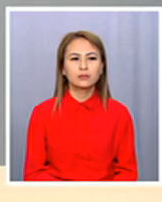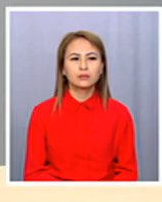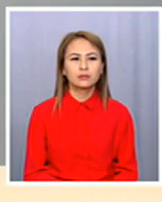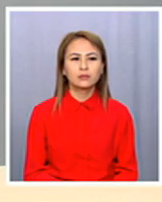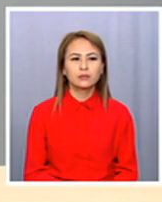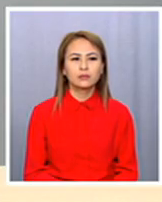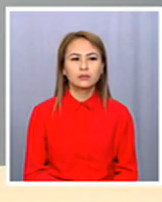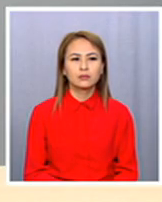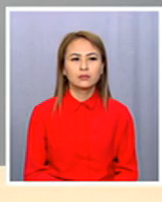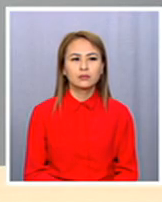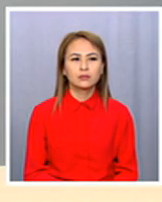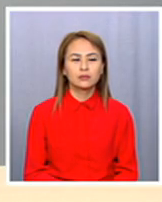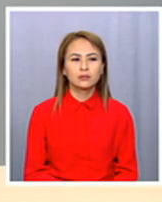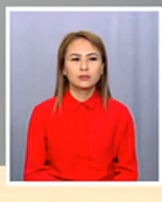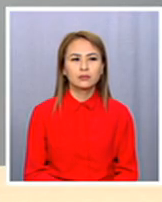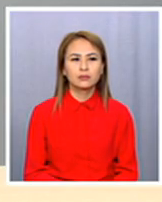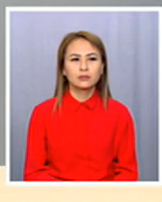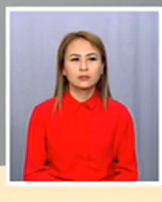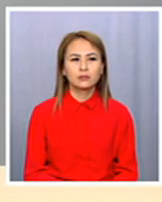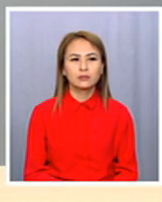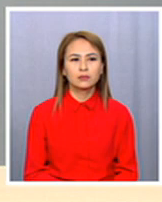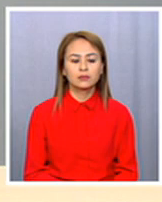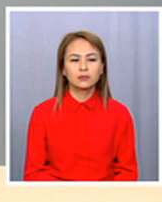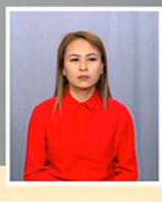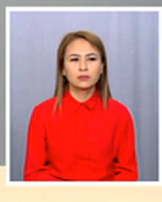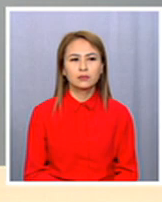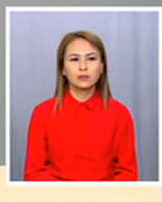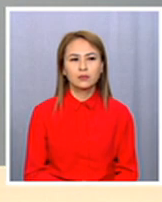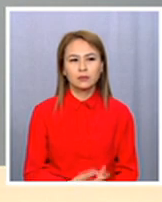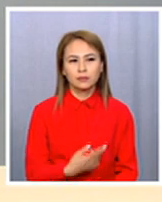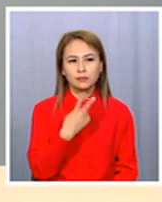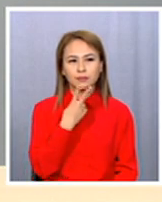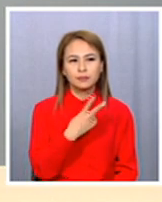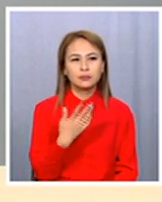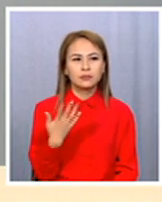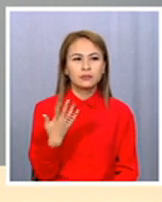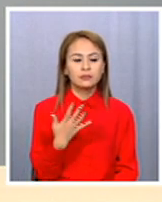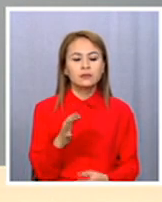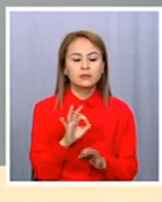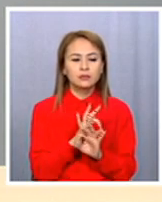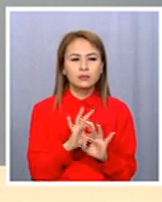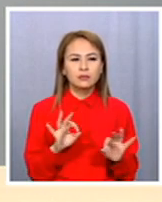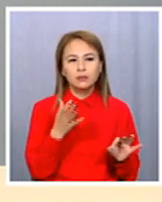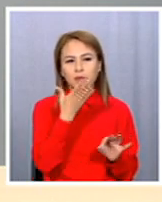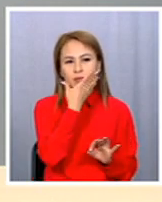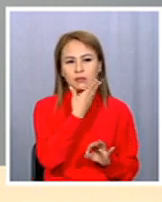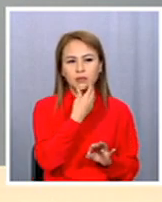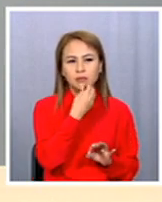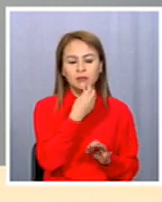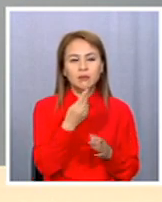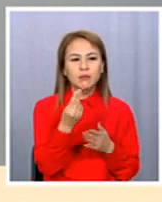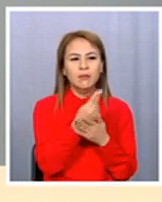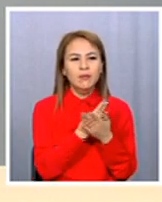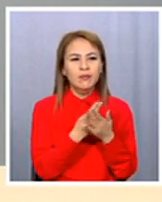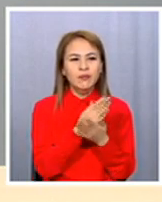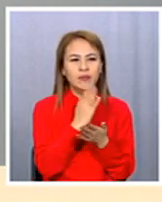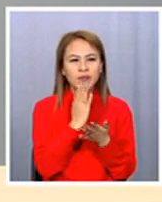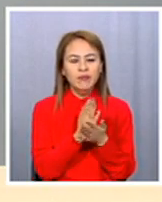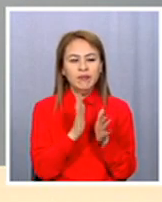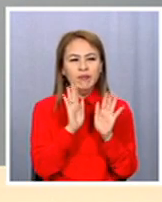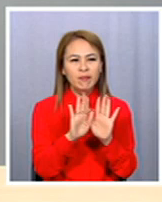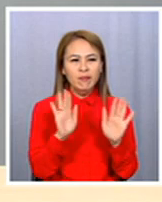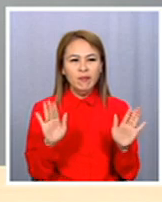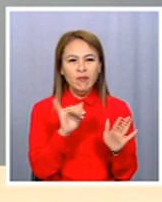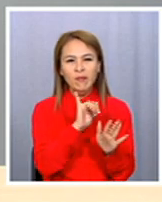Итак, что у вас получилось? Посмотрите, какие замечательные, красивые, содержательные постеры у